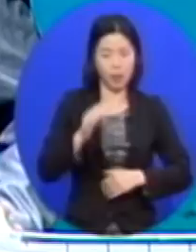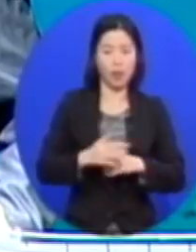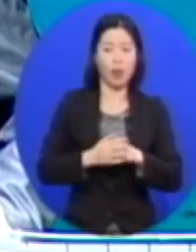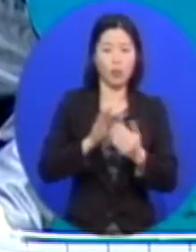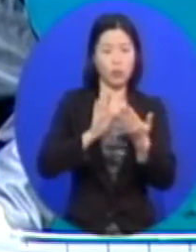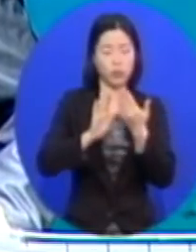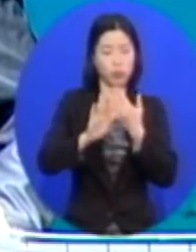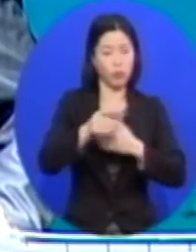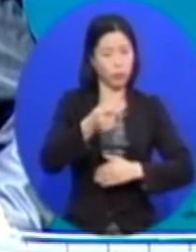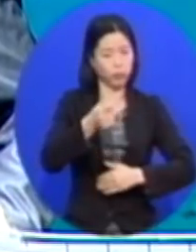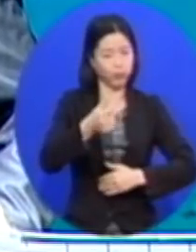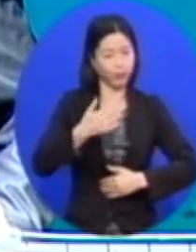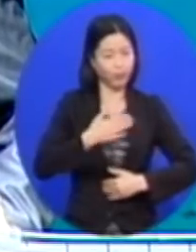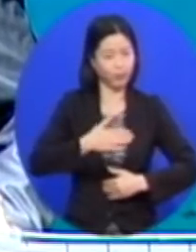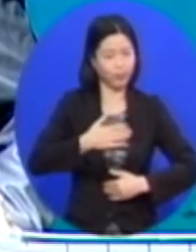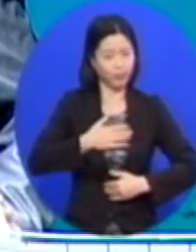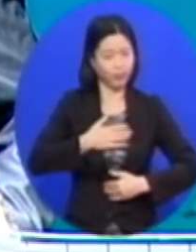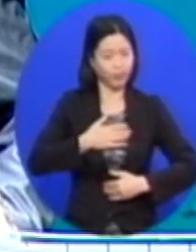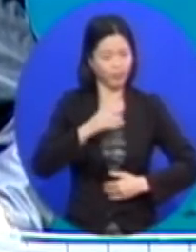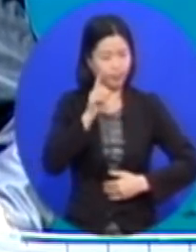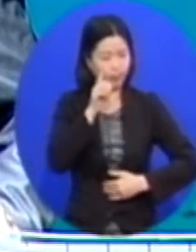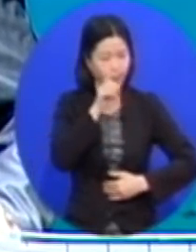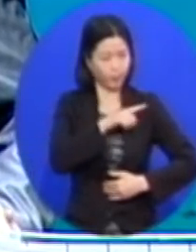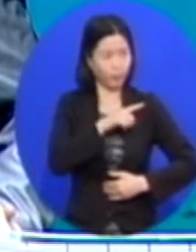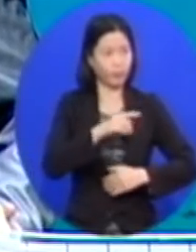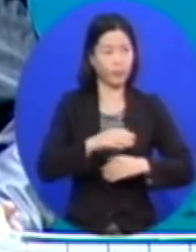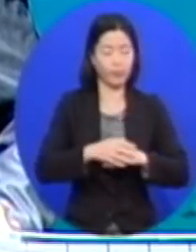약간 기분이 언짢아 졌어요